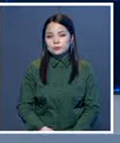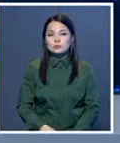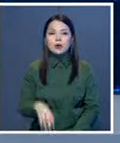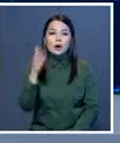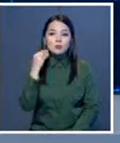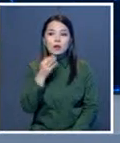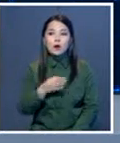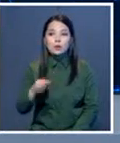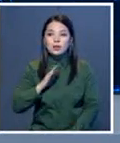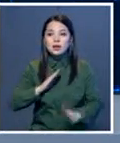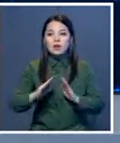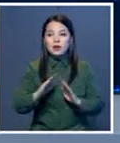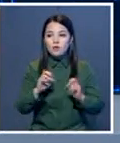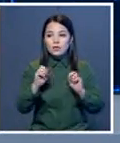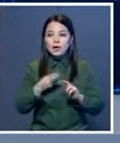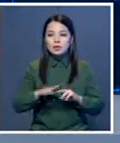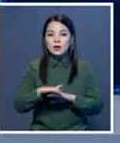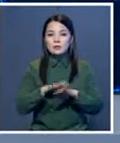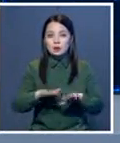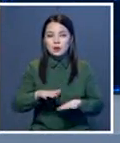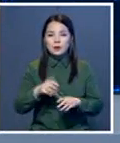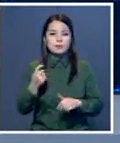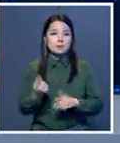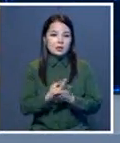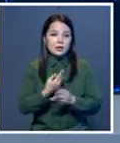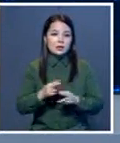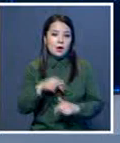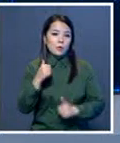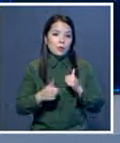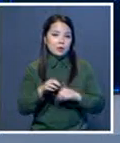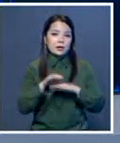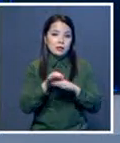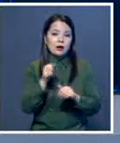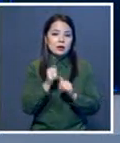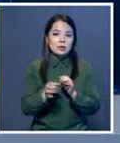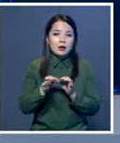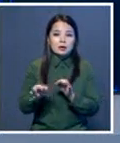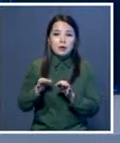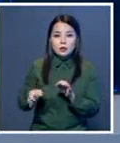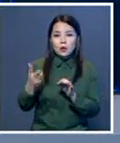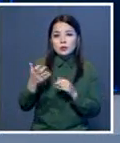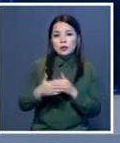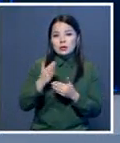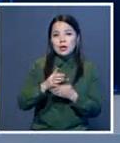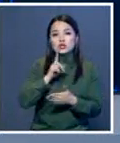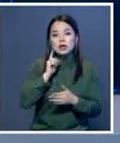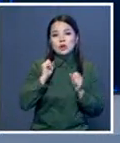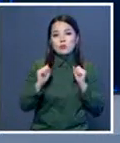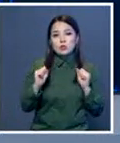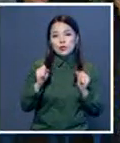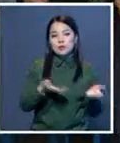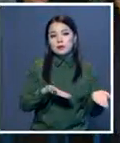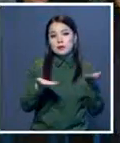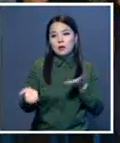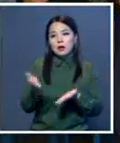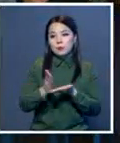Алматы облысында таэквондодан жасөспірімдер арасында ашық біріншілік өтті. Оған еліміздің әр аймағынан 300-ден астам жас спортшы қатысты. Әлем кубогының иегері